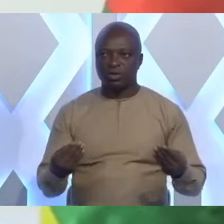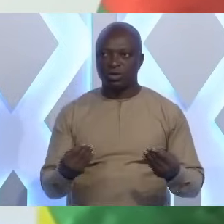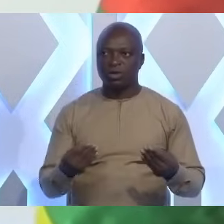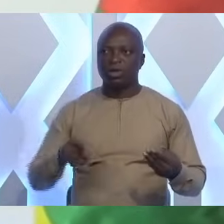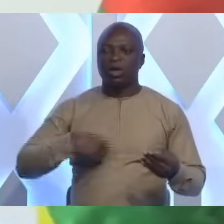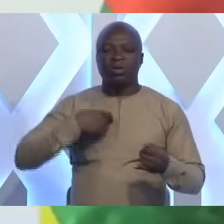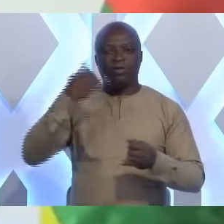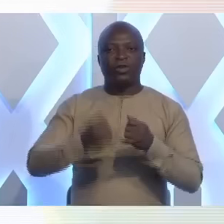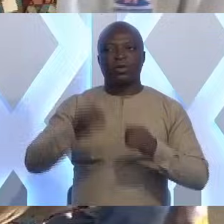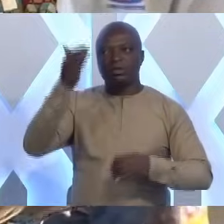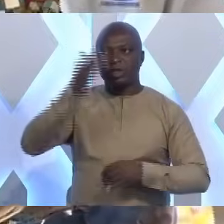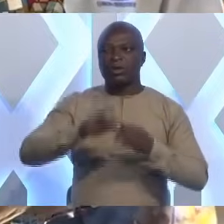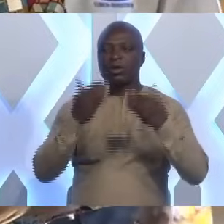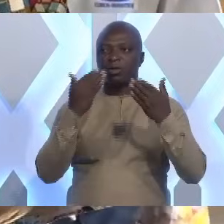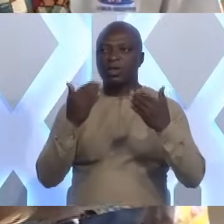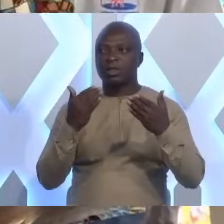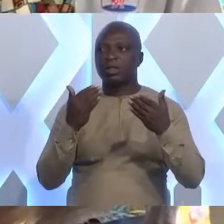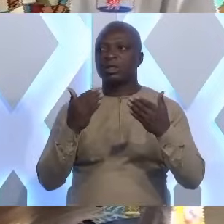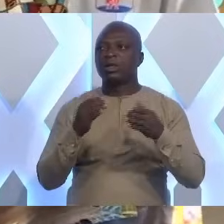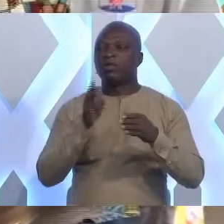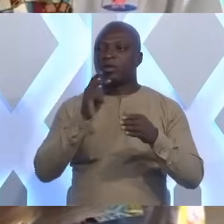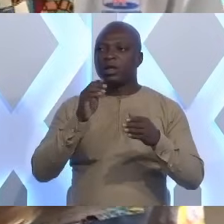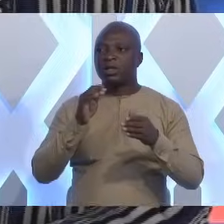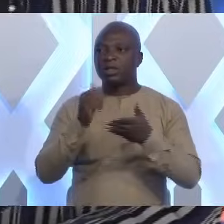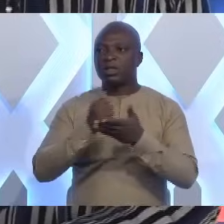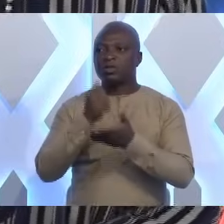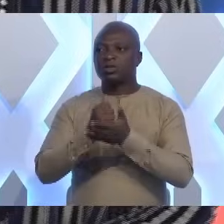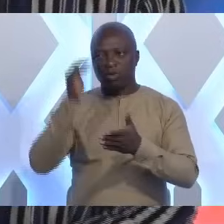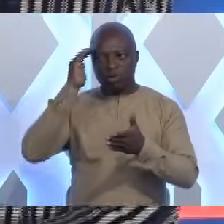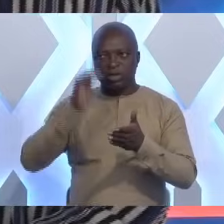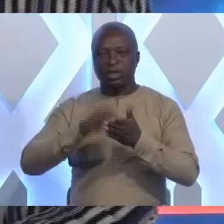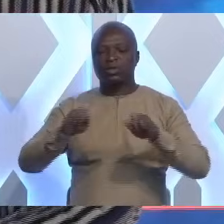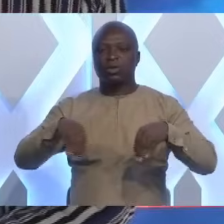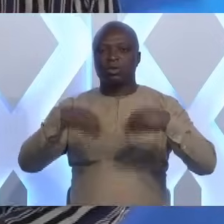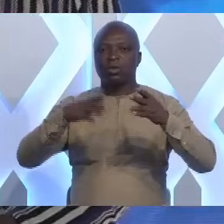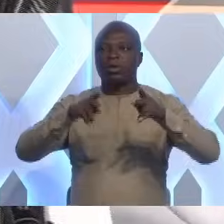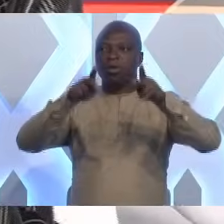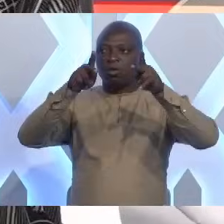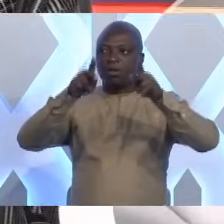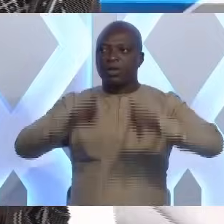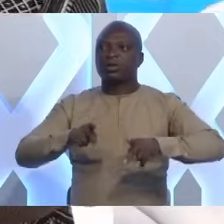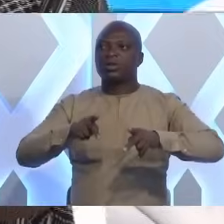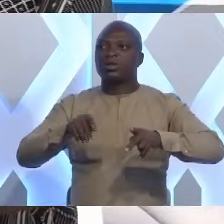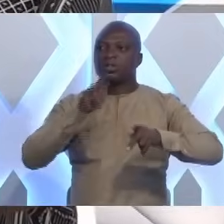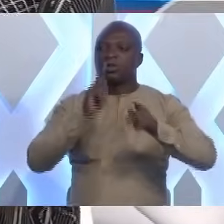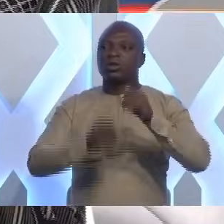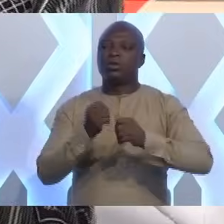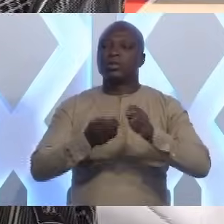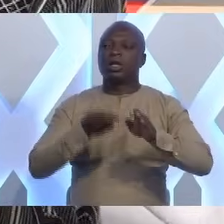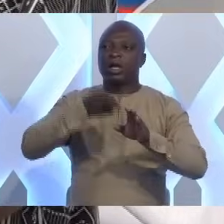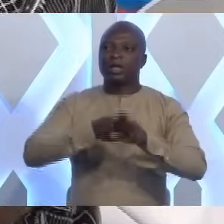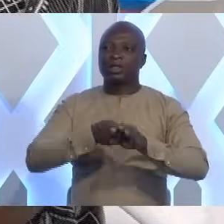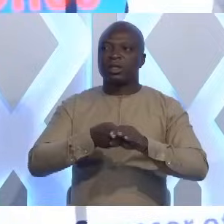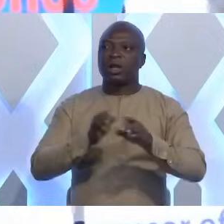finirons jamais de les remercier. Des attestations de reconnaissance ont été remises aux personnes qui se sont plus engagées